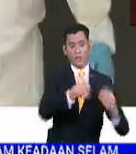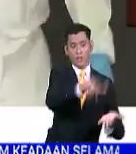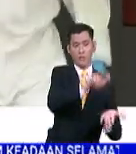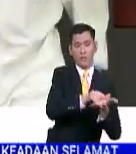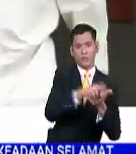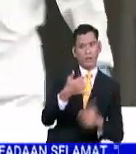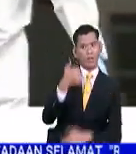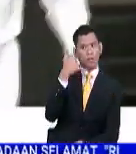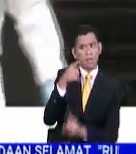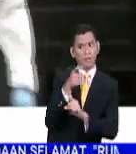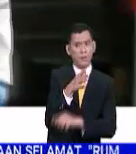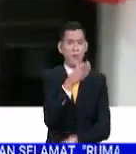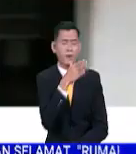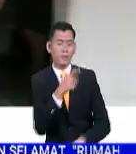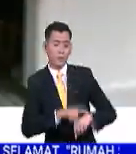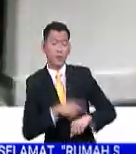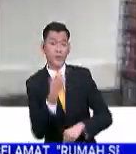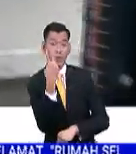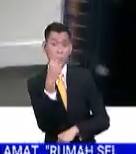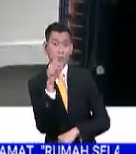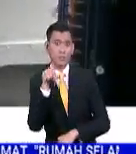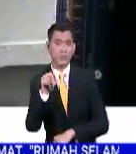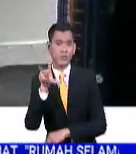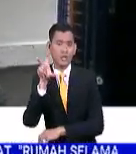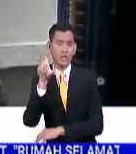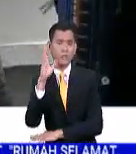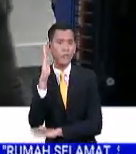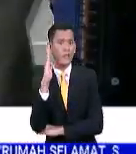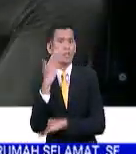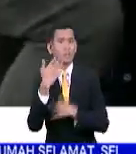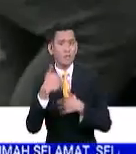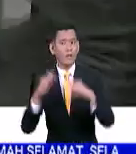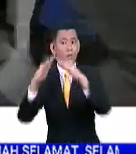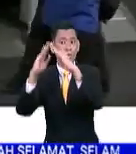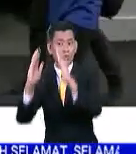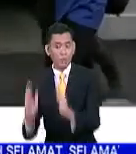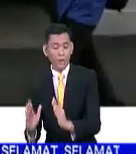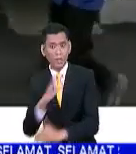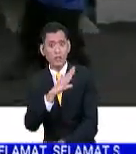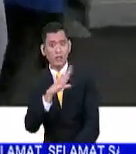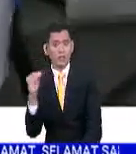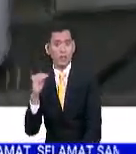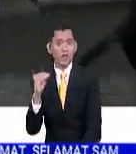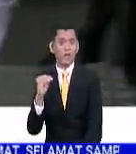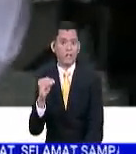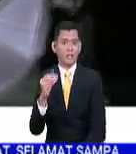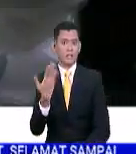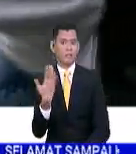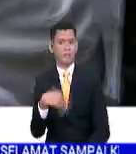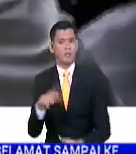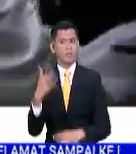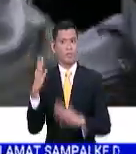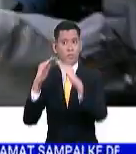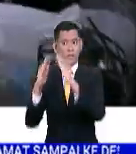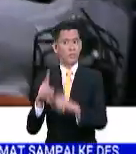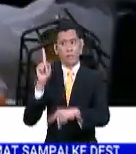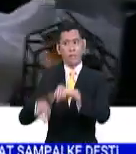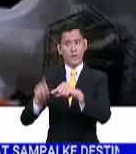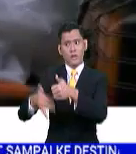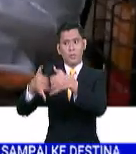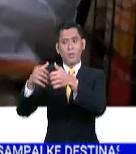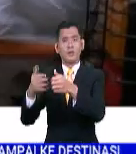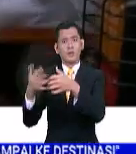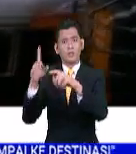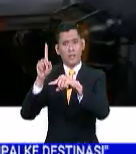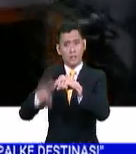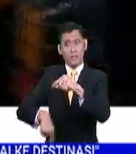mangsa pada pukul 12.30 tengah hari selepas rumah anak dan menantunya gagal dibuka kerana berkunci dari